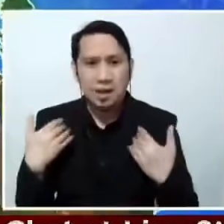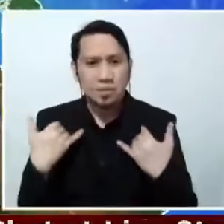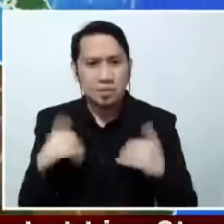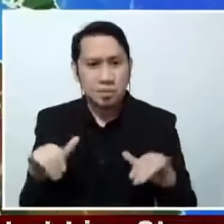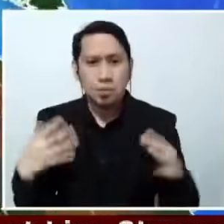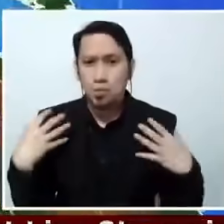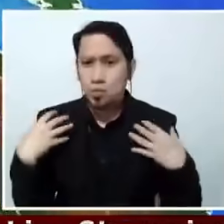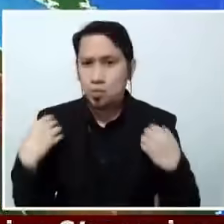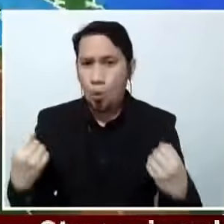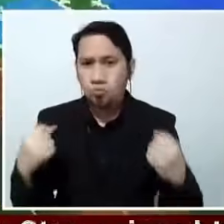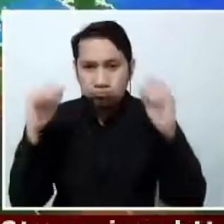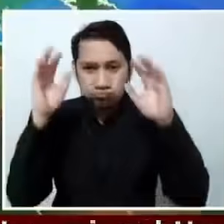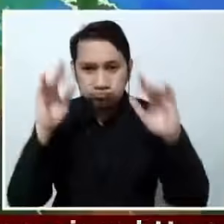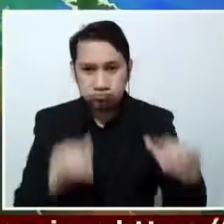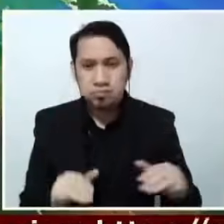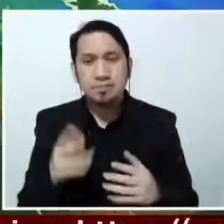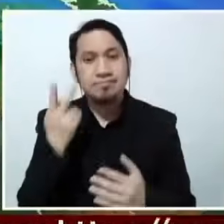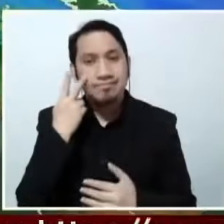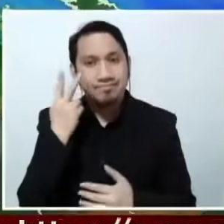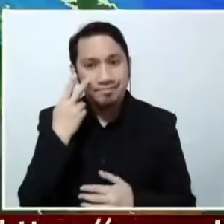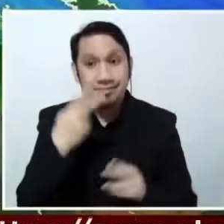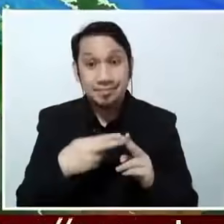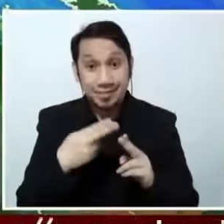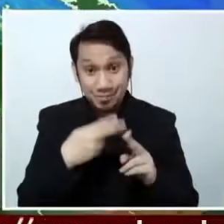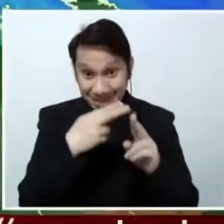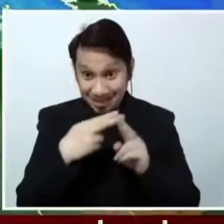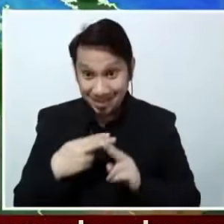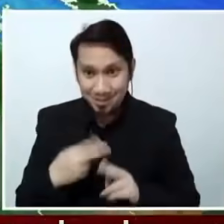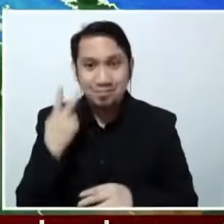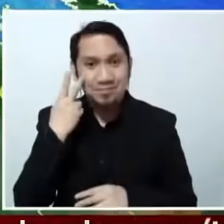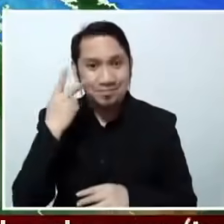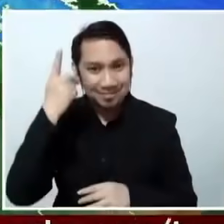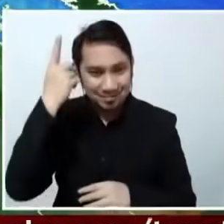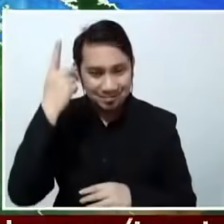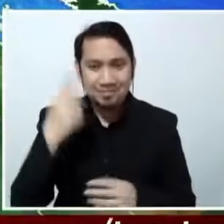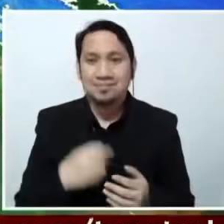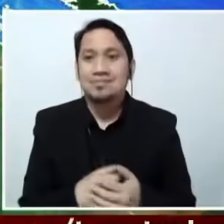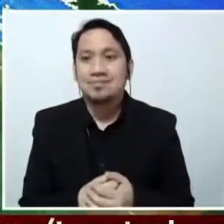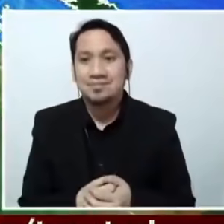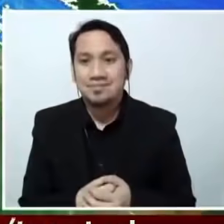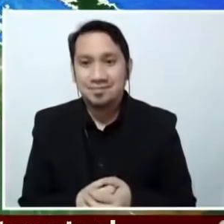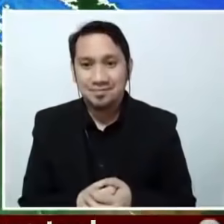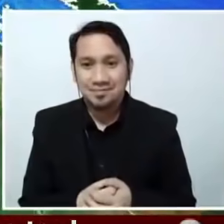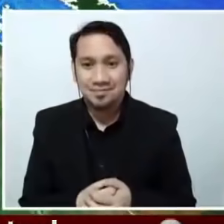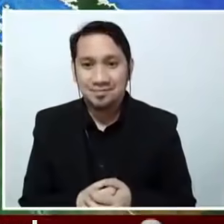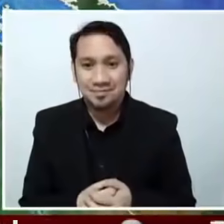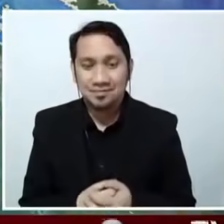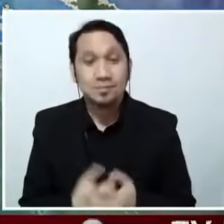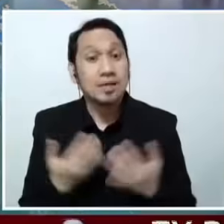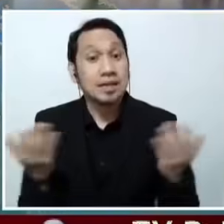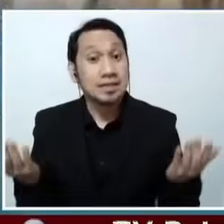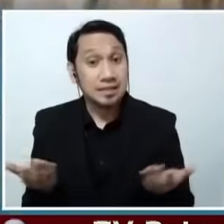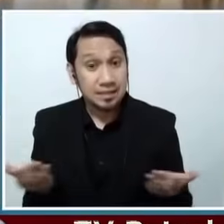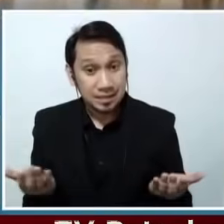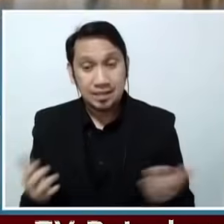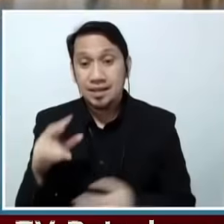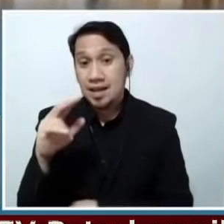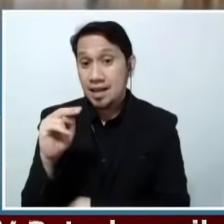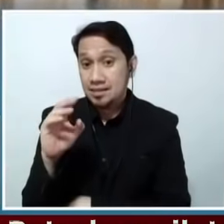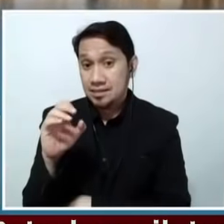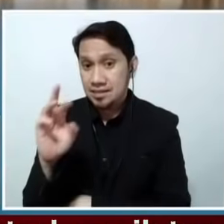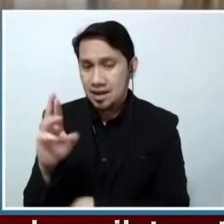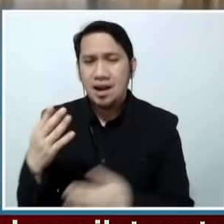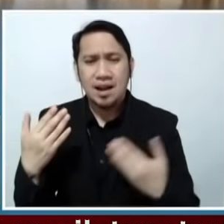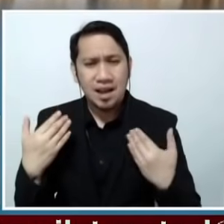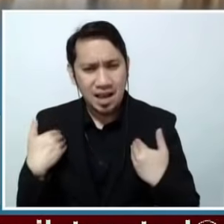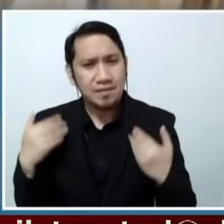bukas sa Siquijor, Bohol, Cebu, Negros Oriental, Leyte at Eastern Samar. Dito naman sa Metro Manila, may tsansa